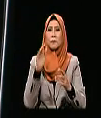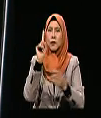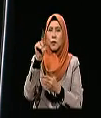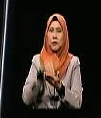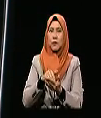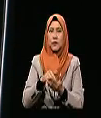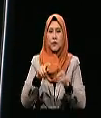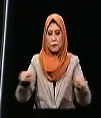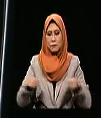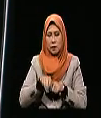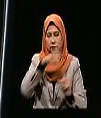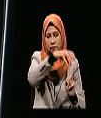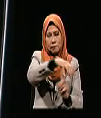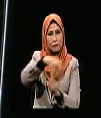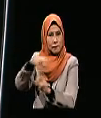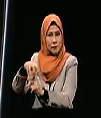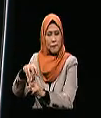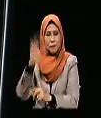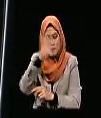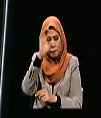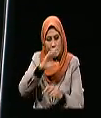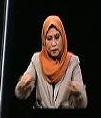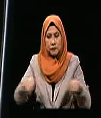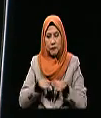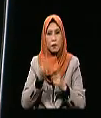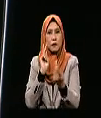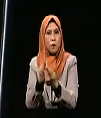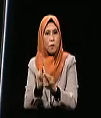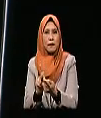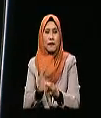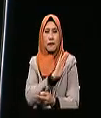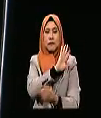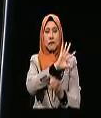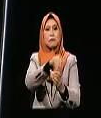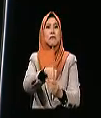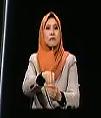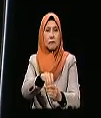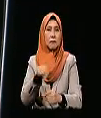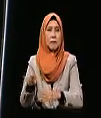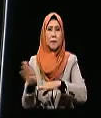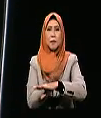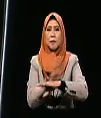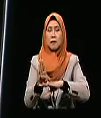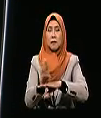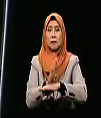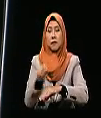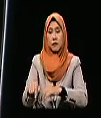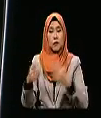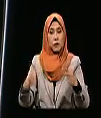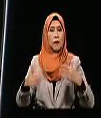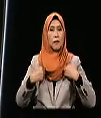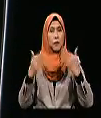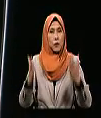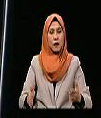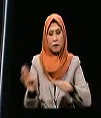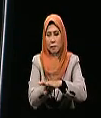mula cari tempat yang sesuai, dan kita akan masukkan mereka ni tempat yang yang sudah orang berniaga